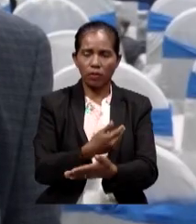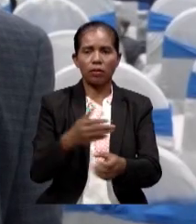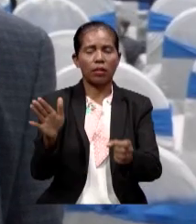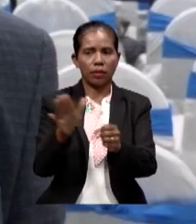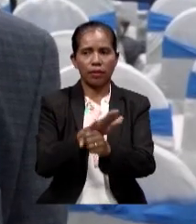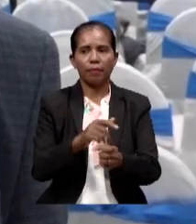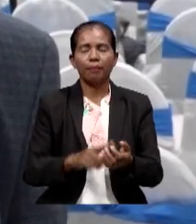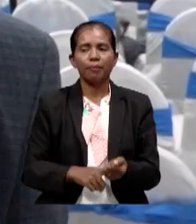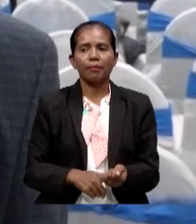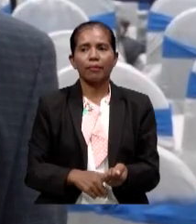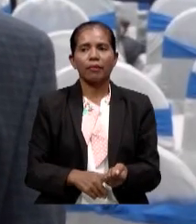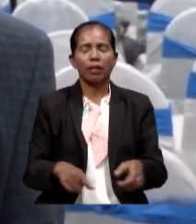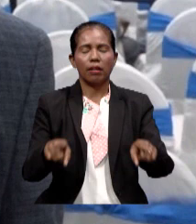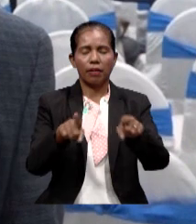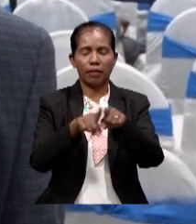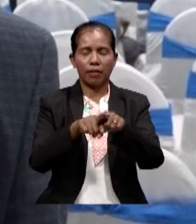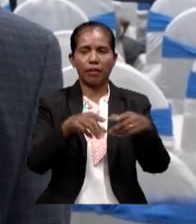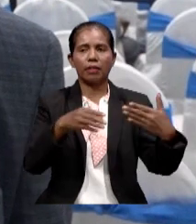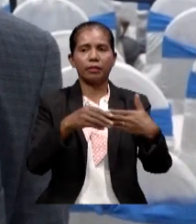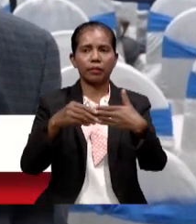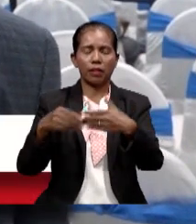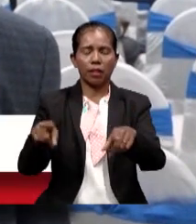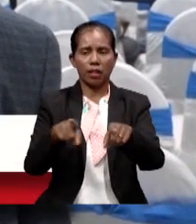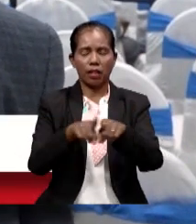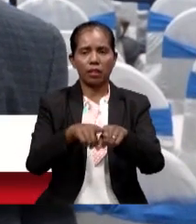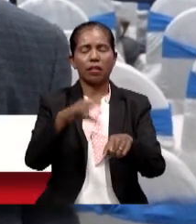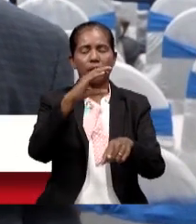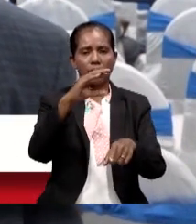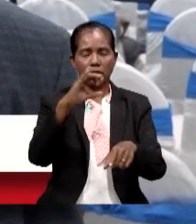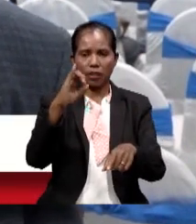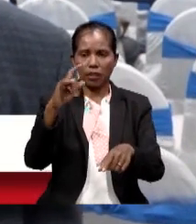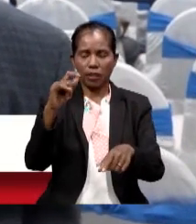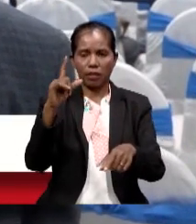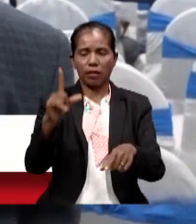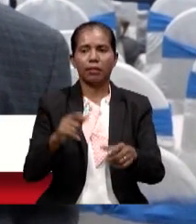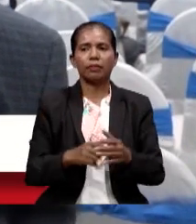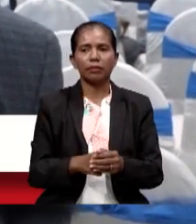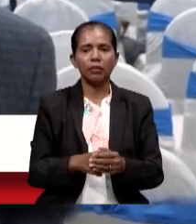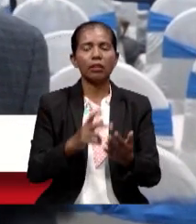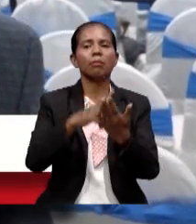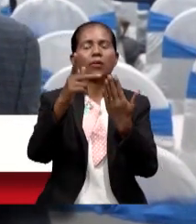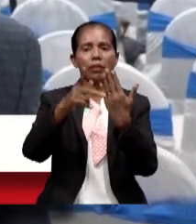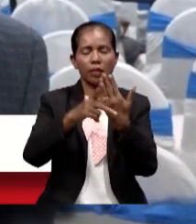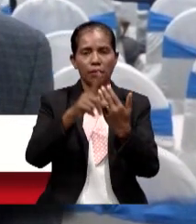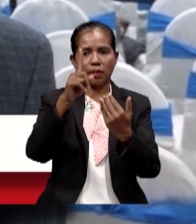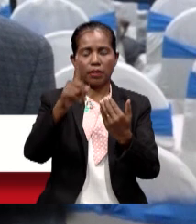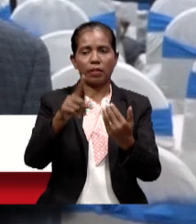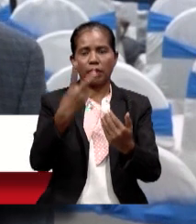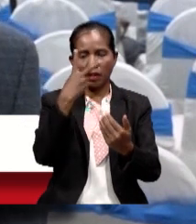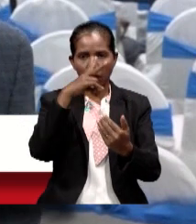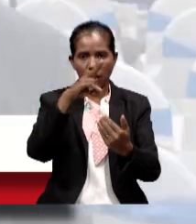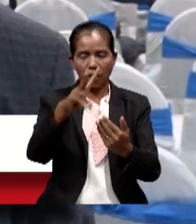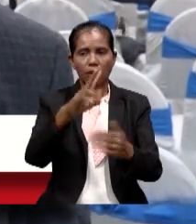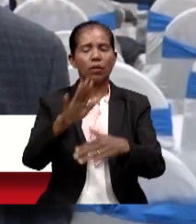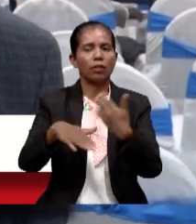Pe unetil hene se fost fundador bai Camara Comerț și Industrie Timor-Leste, nebe i programet hui Camara Comerț și atore organiza asistă cu